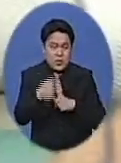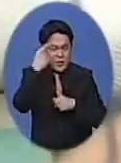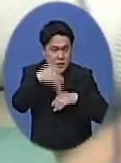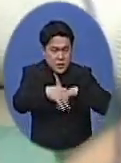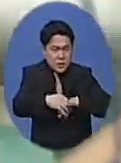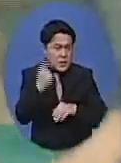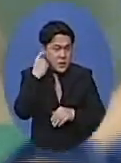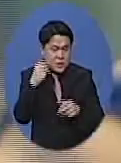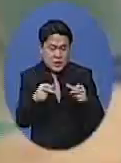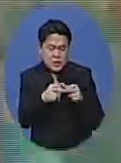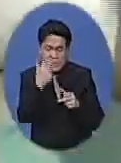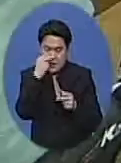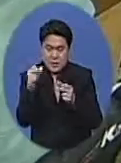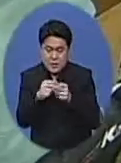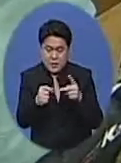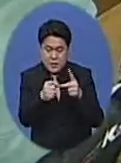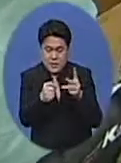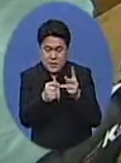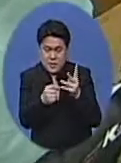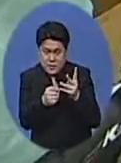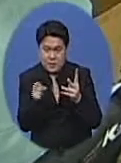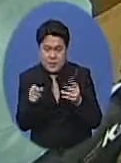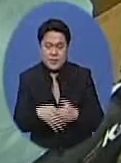지적장애와 청각장애, 시각장애가 뒤를 이었습니다.